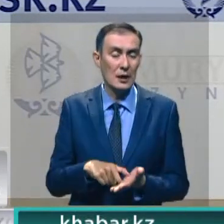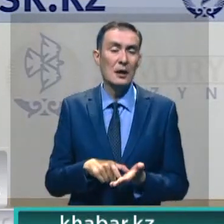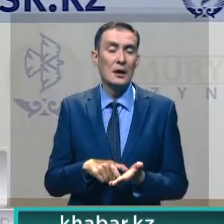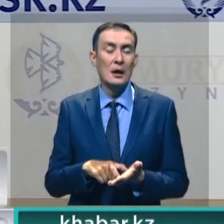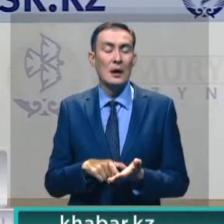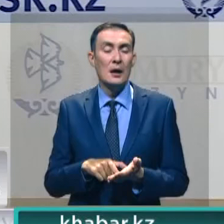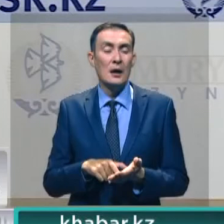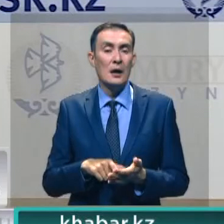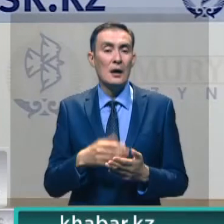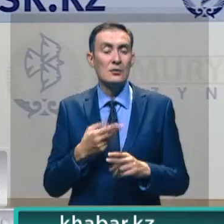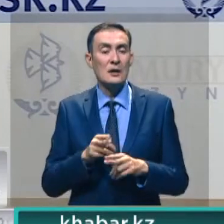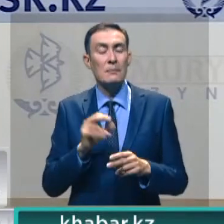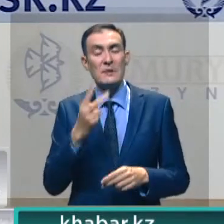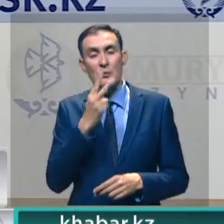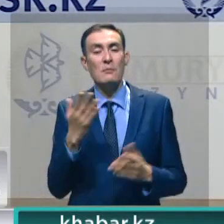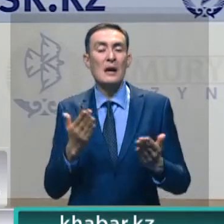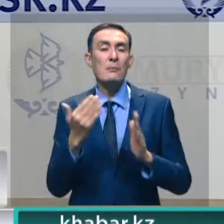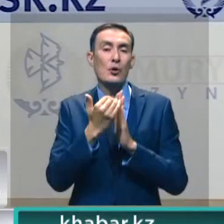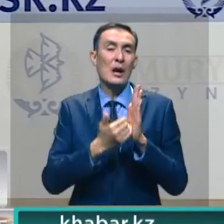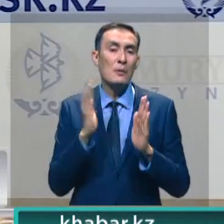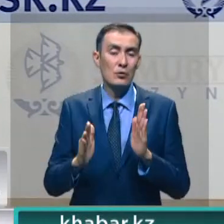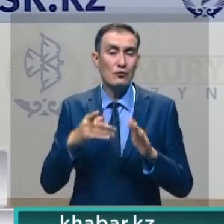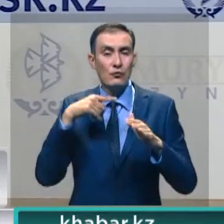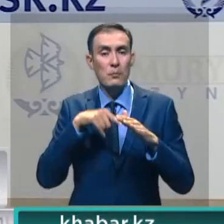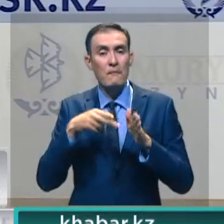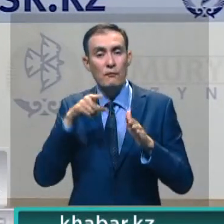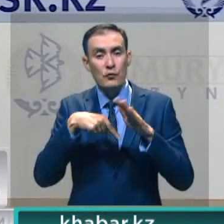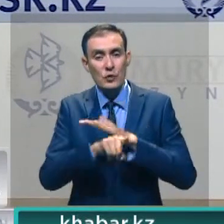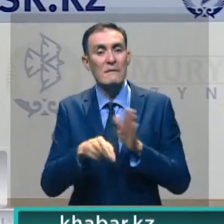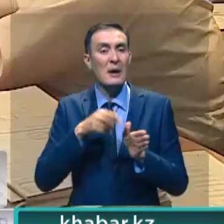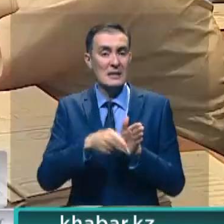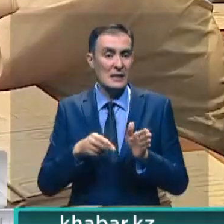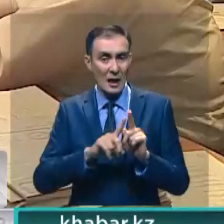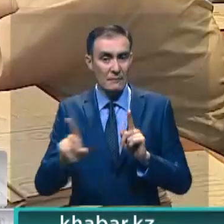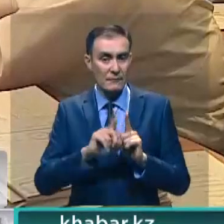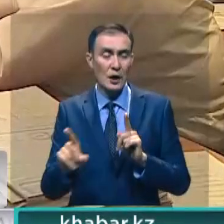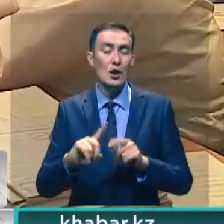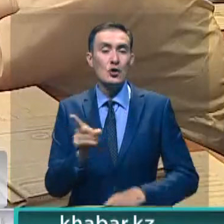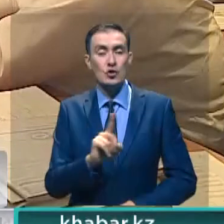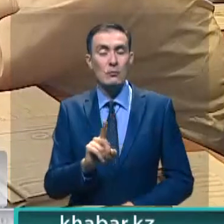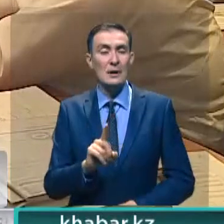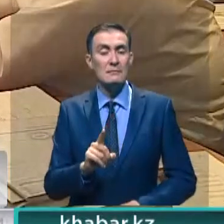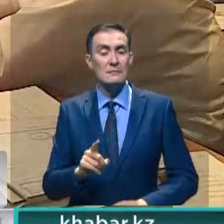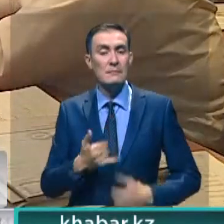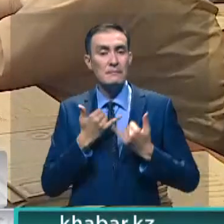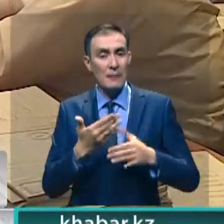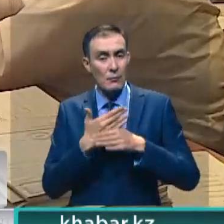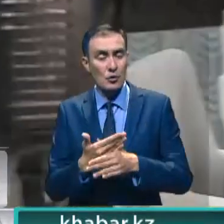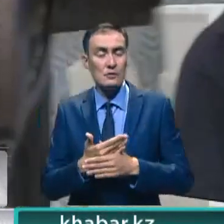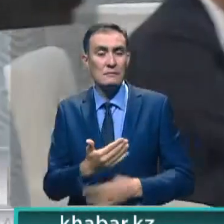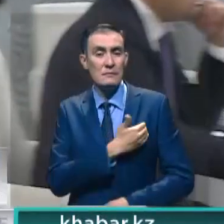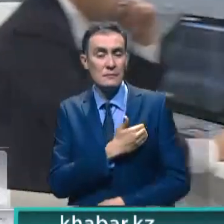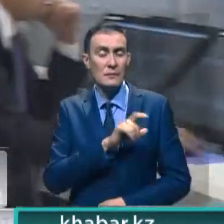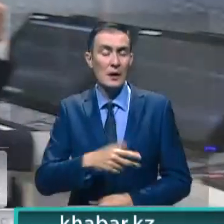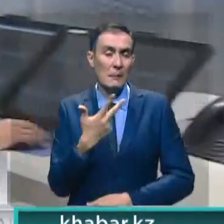Сейчас мы смотрим модель, как она будет работать в наших поездах, где очень много людей ездит. Чтобы стимулировать добровольную вакцинацию среди